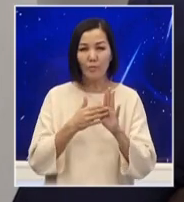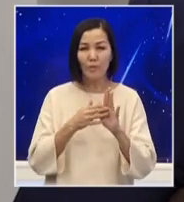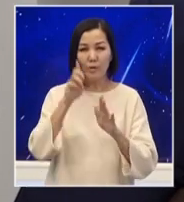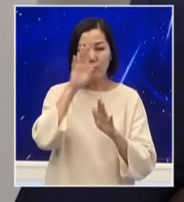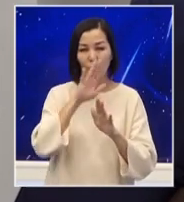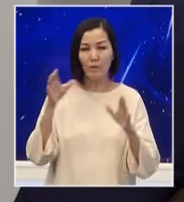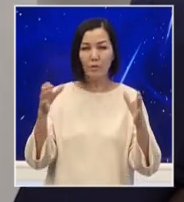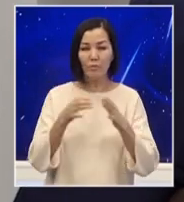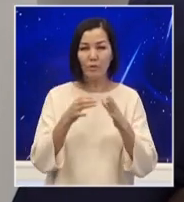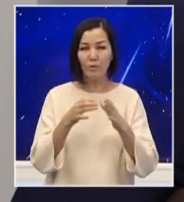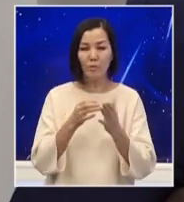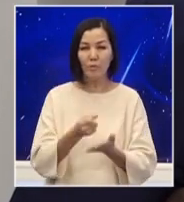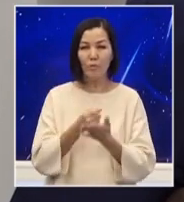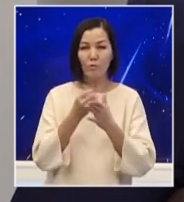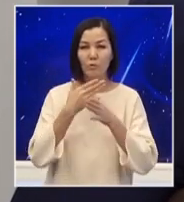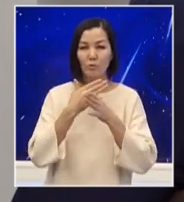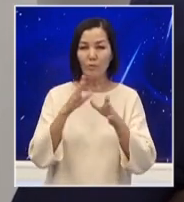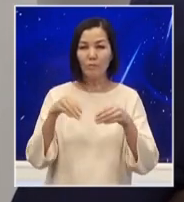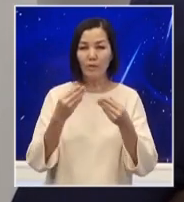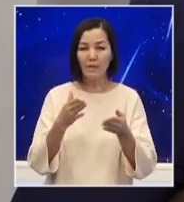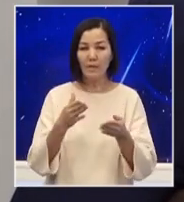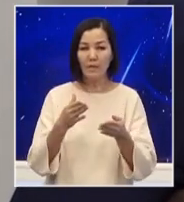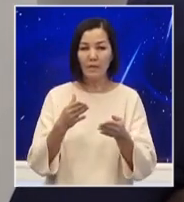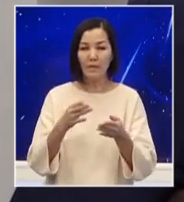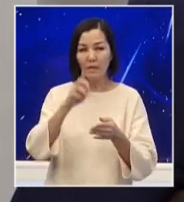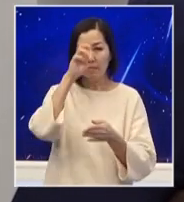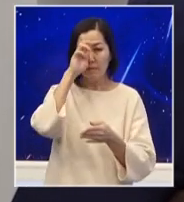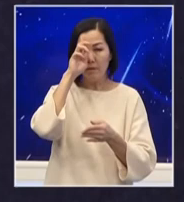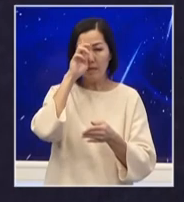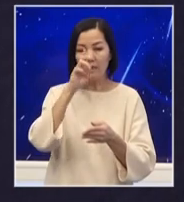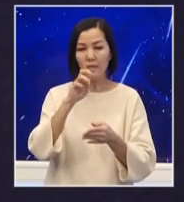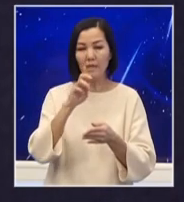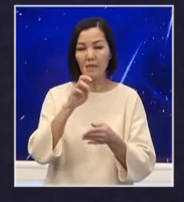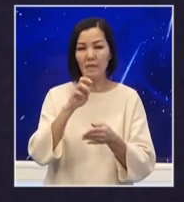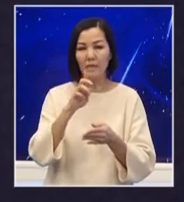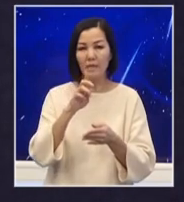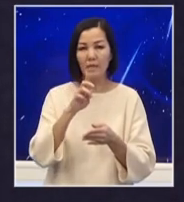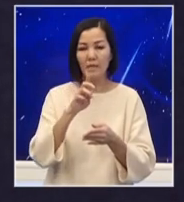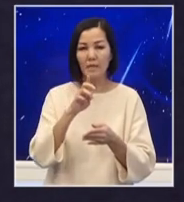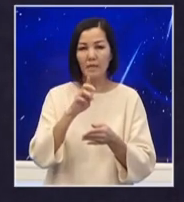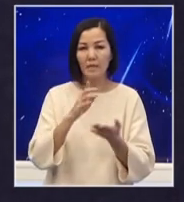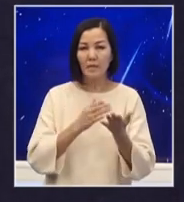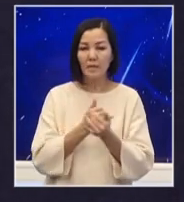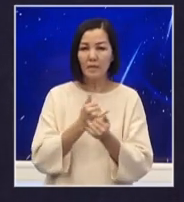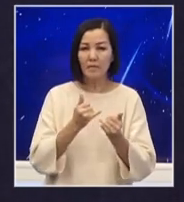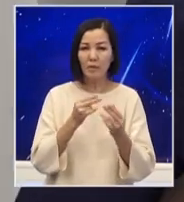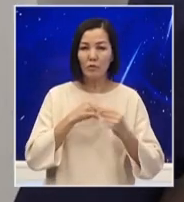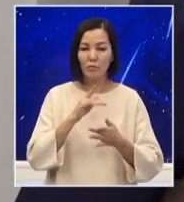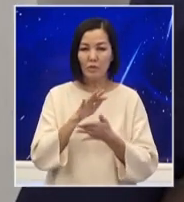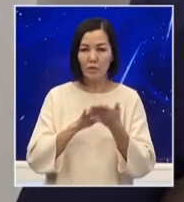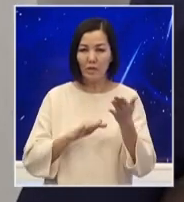емес ұйымдарға қол ұшын беріп отырған мемлекеттің бағалап отырғанына, осы жұмысымызды ары қарай